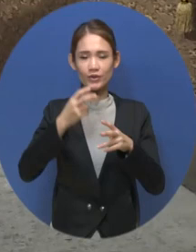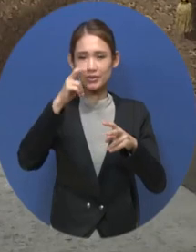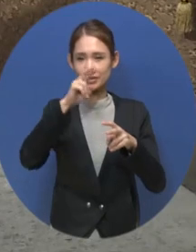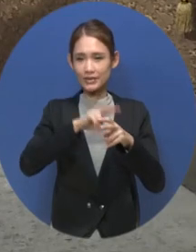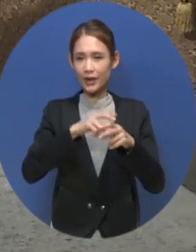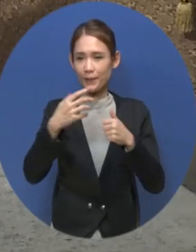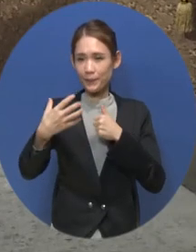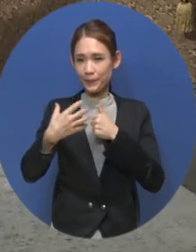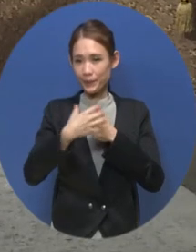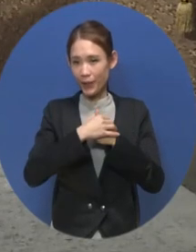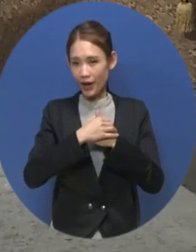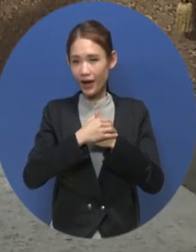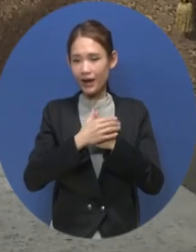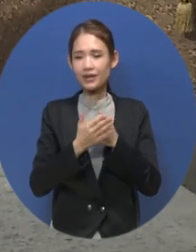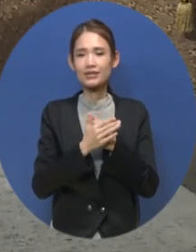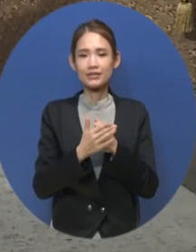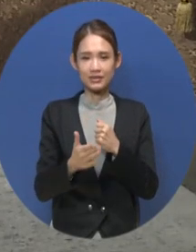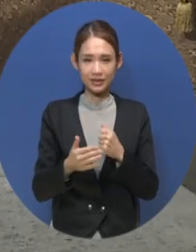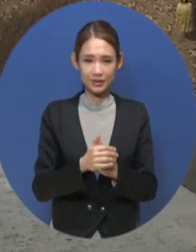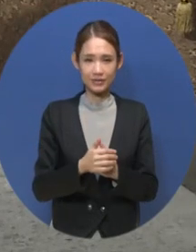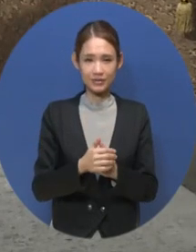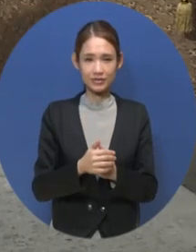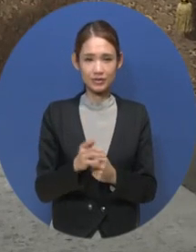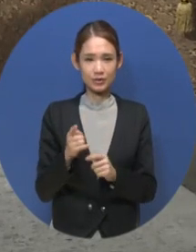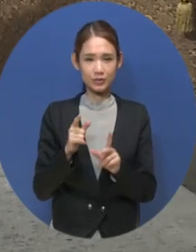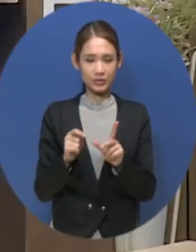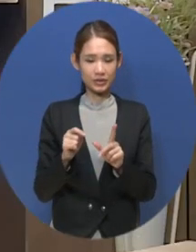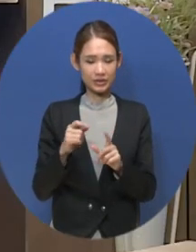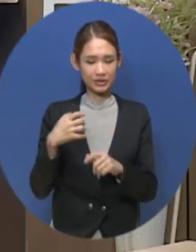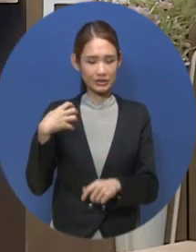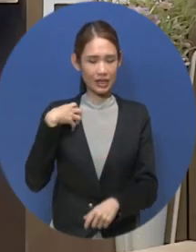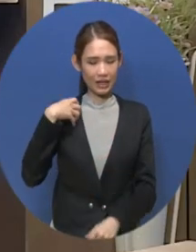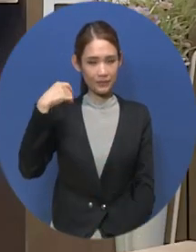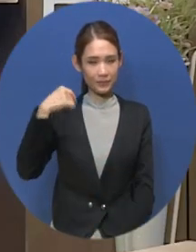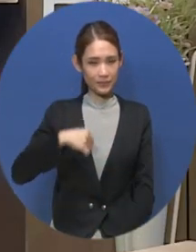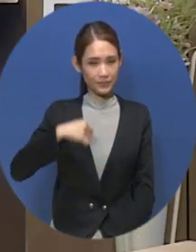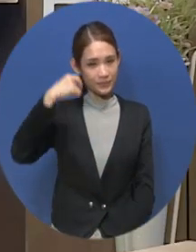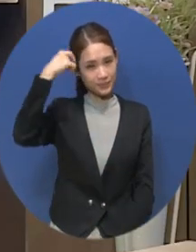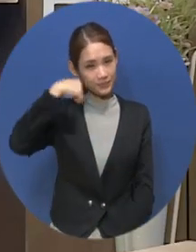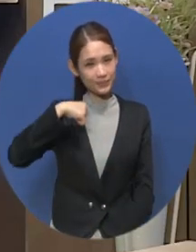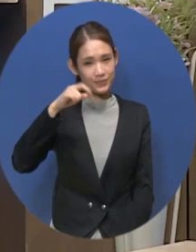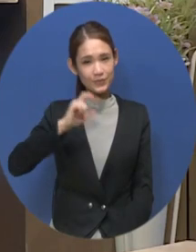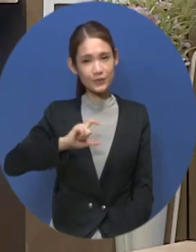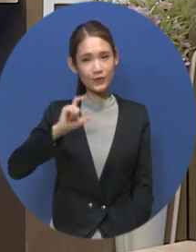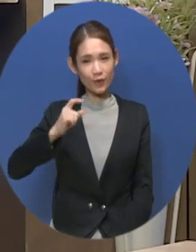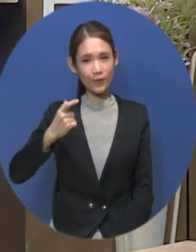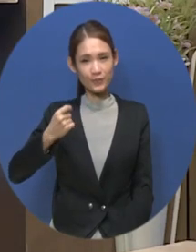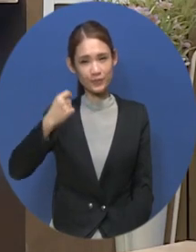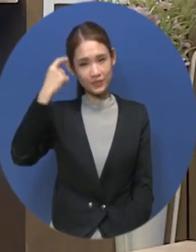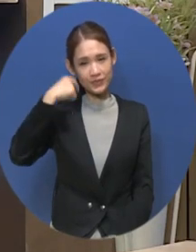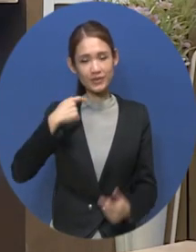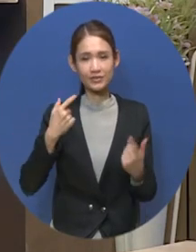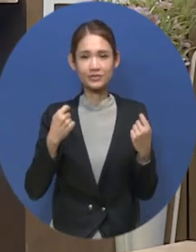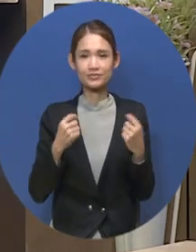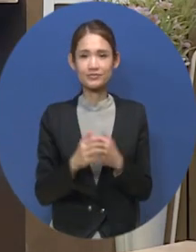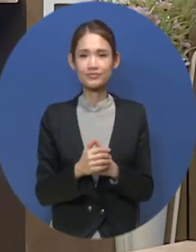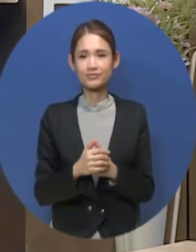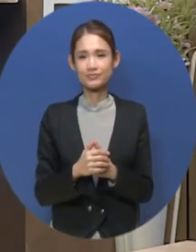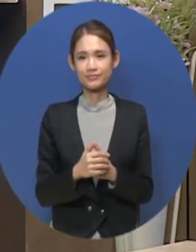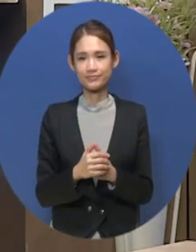중요 직책을 맡으시다 보니까 어떤 예. 책임감이라든지 그런 부분에 대해서 좀 더 많이 느끼신 것 같은데